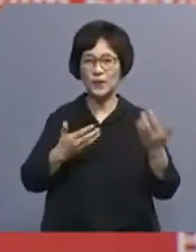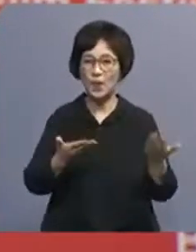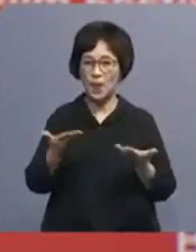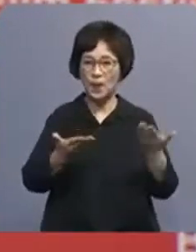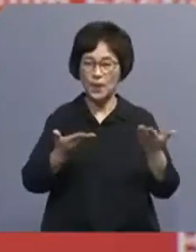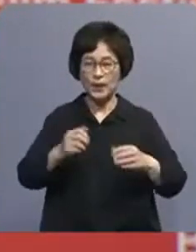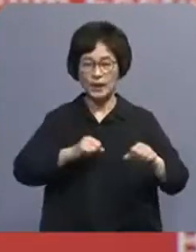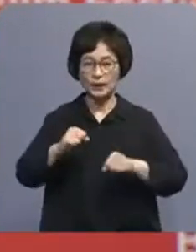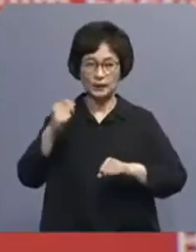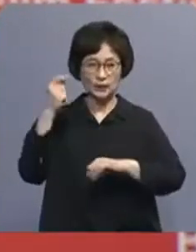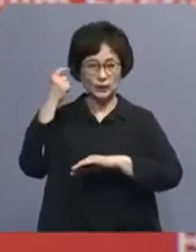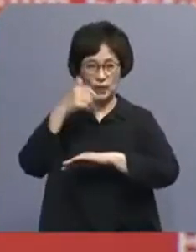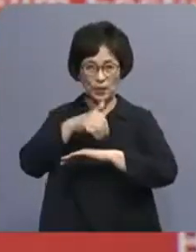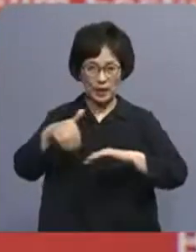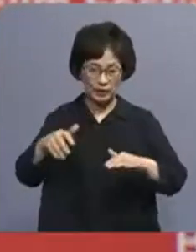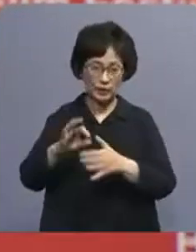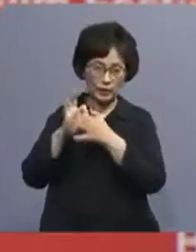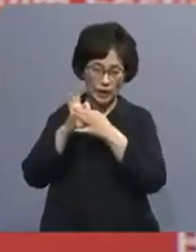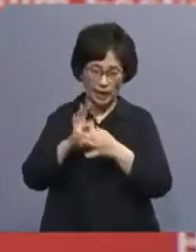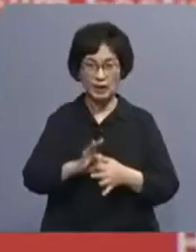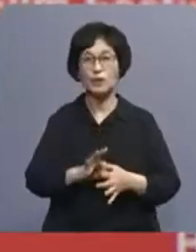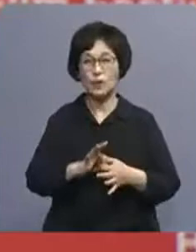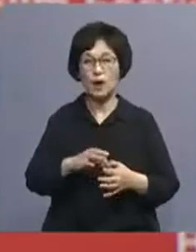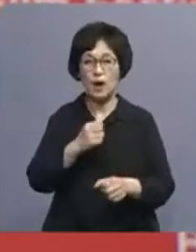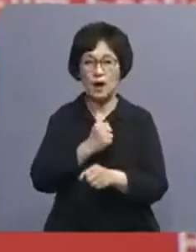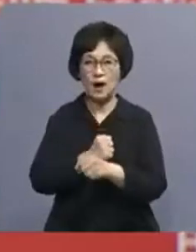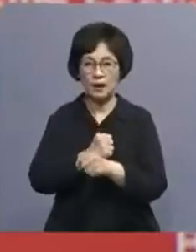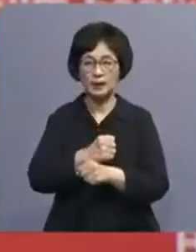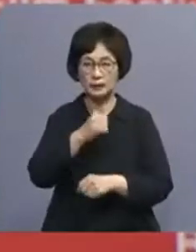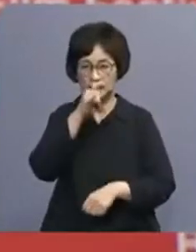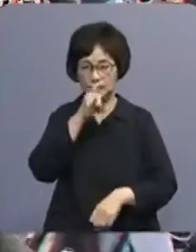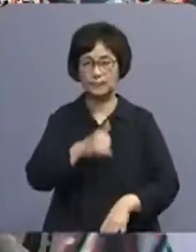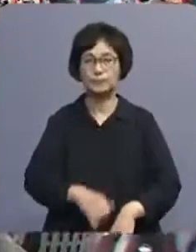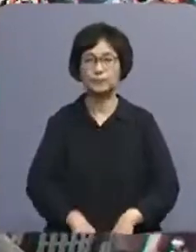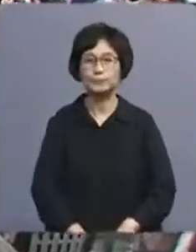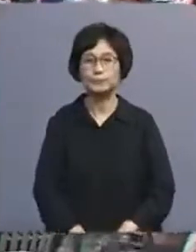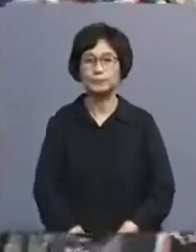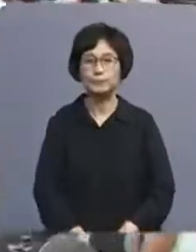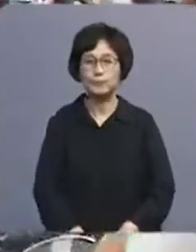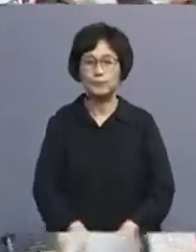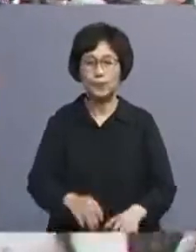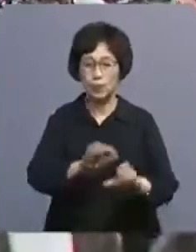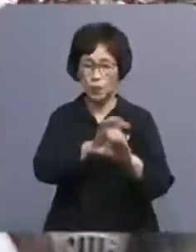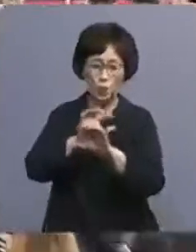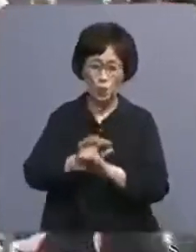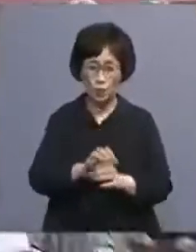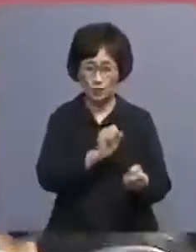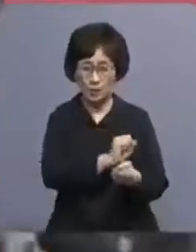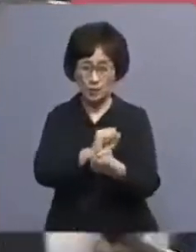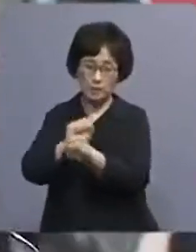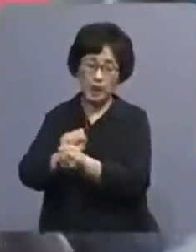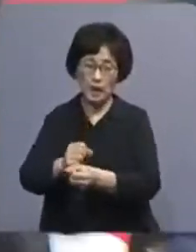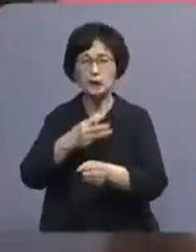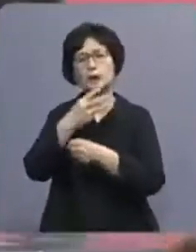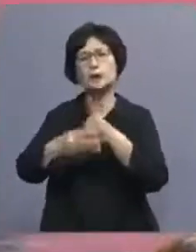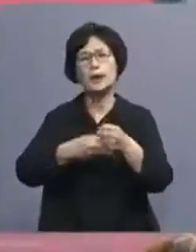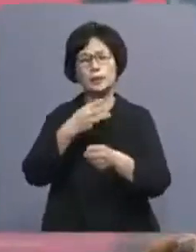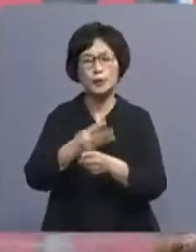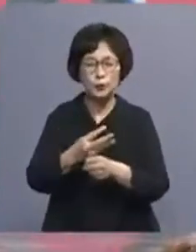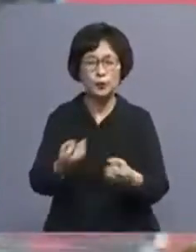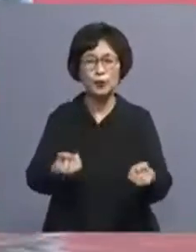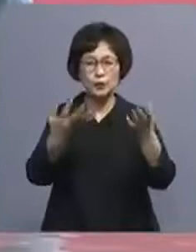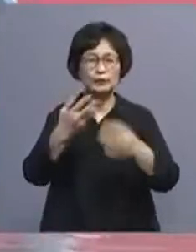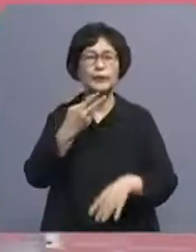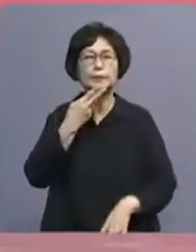I still have a lot of plans to work as an actor. 코로나19 대유행으로 지난 3년 동안 하지